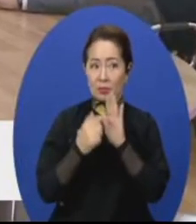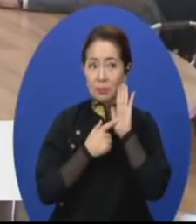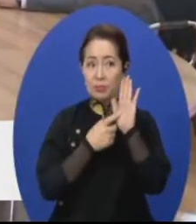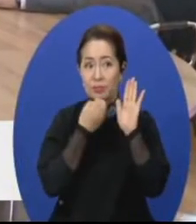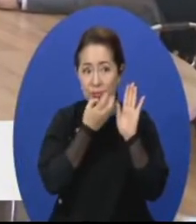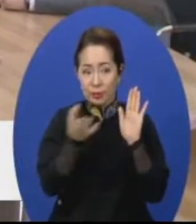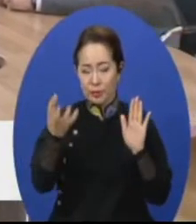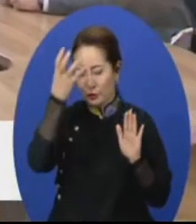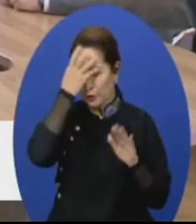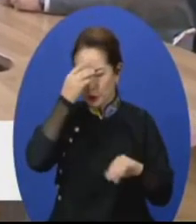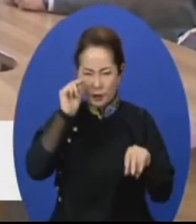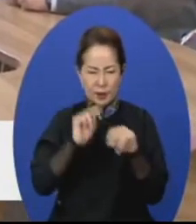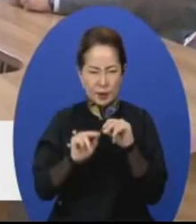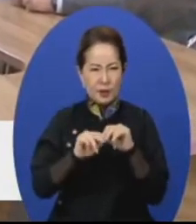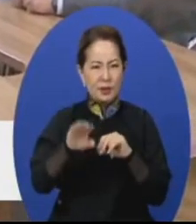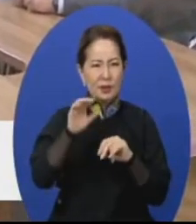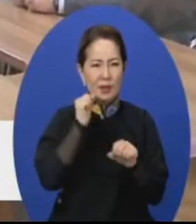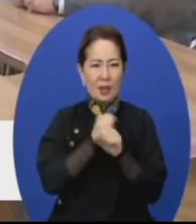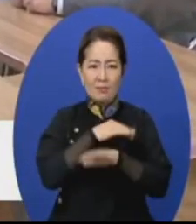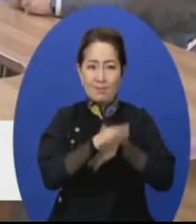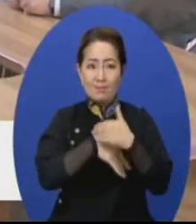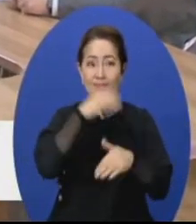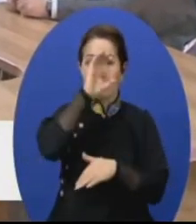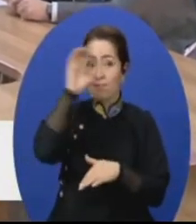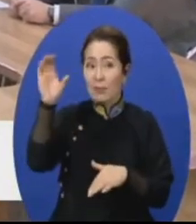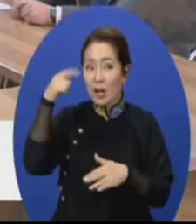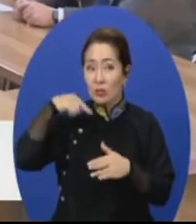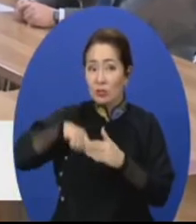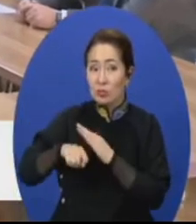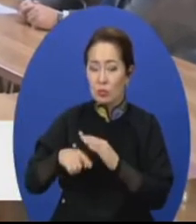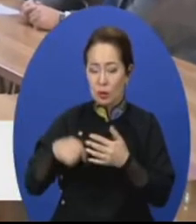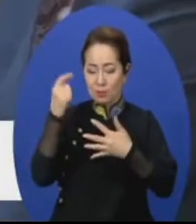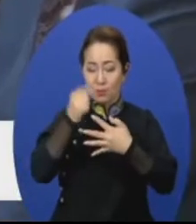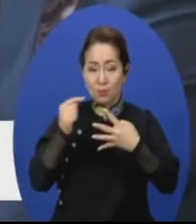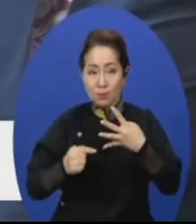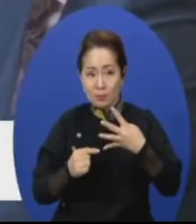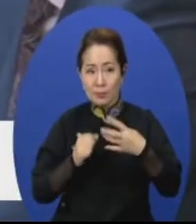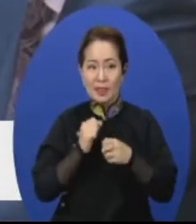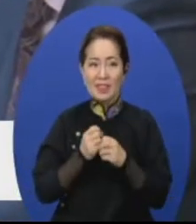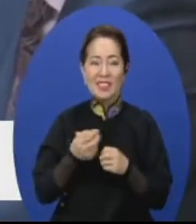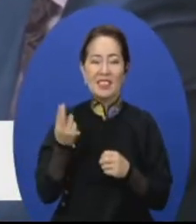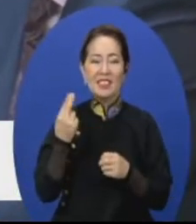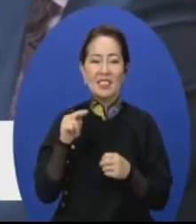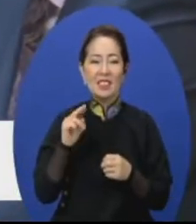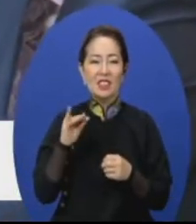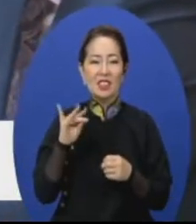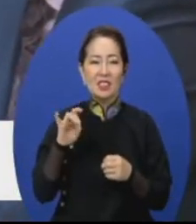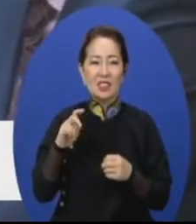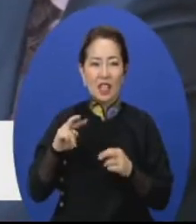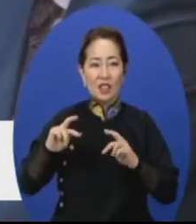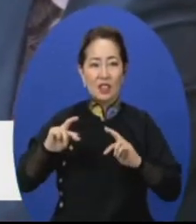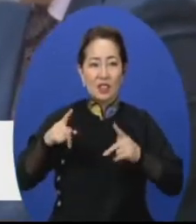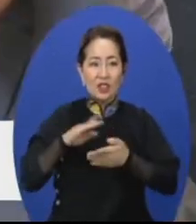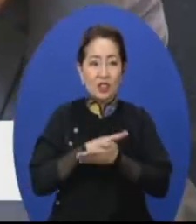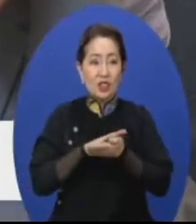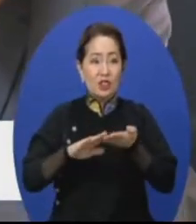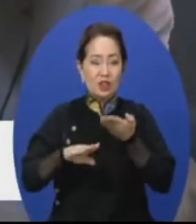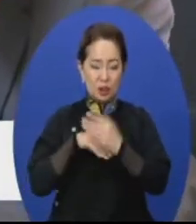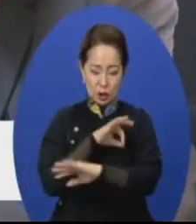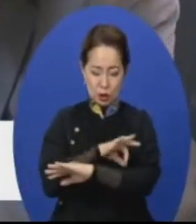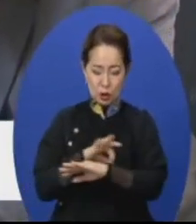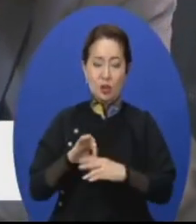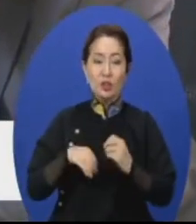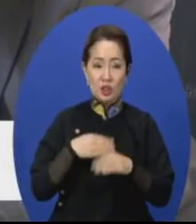чиг үүргийг хэрэгжүүлдэг байгууллагын тухайд 2020 оноос эхлэн дөрвөн үе шаттайгаар хэрэгжих дижитал шилжилт хэрэгжилтийн хяналт төслийг хэрэгжүүлж